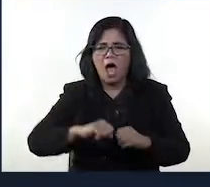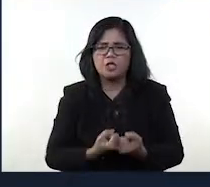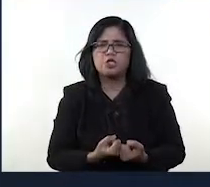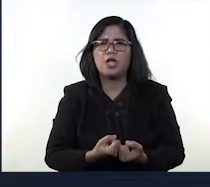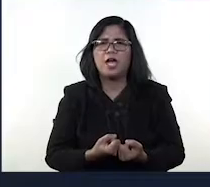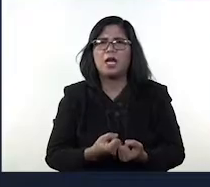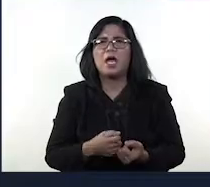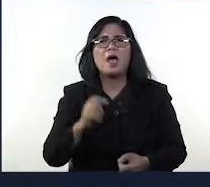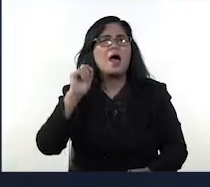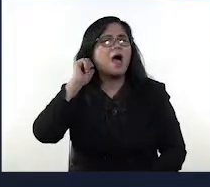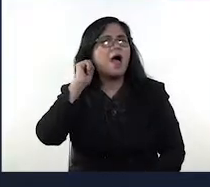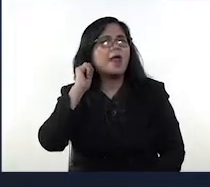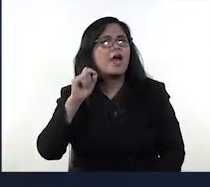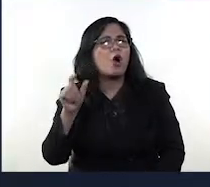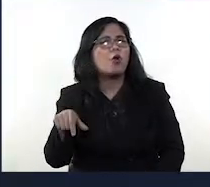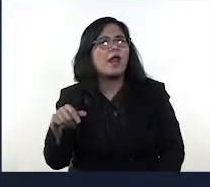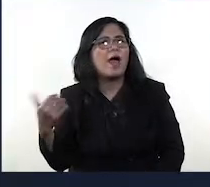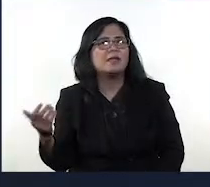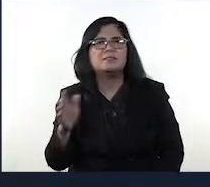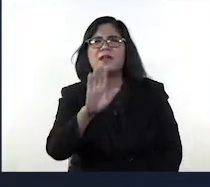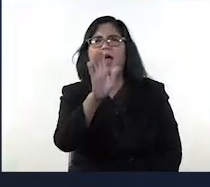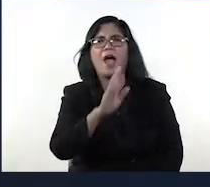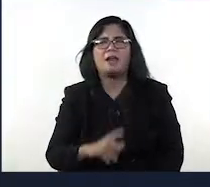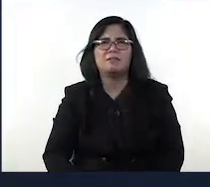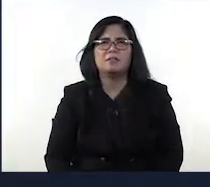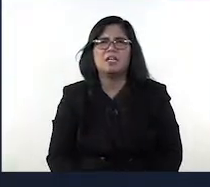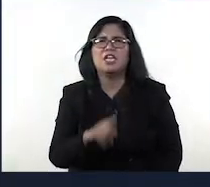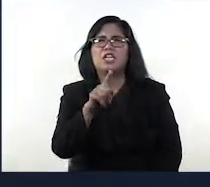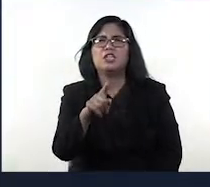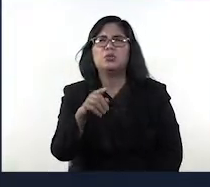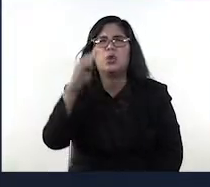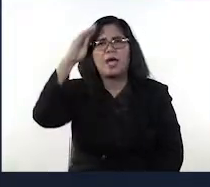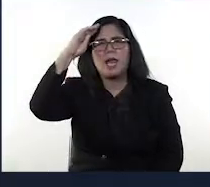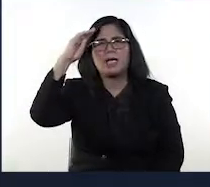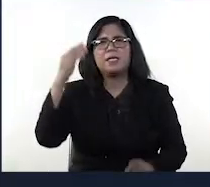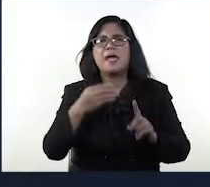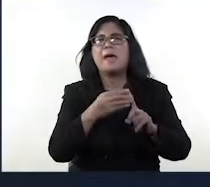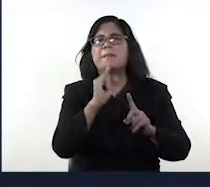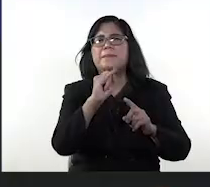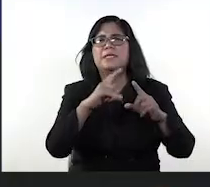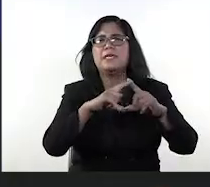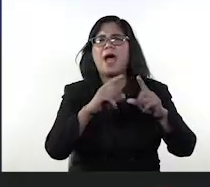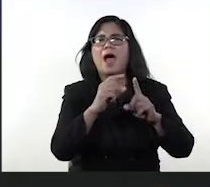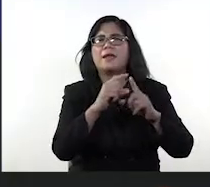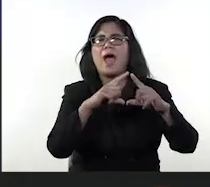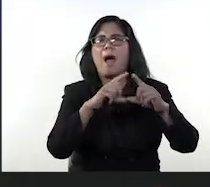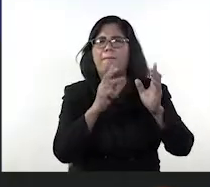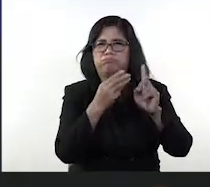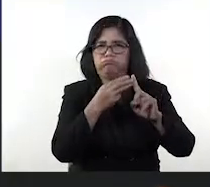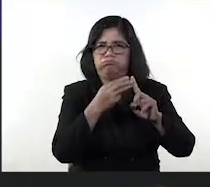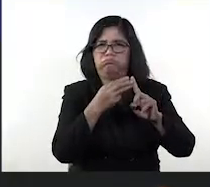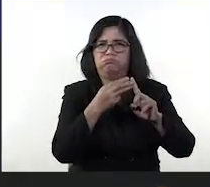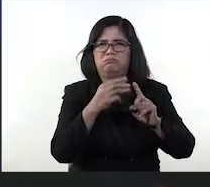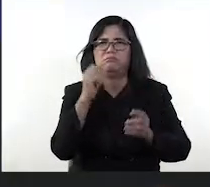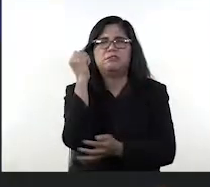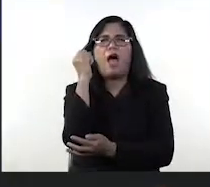nama laki-laki yang pacaran melakukan hubungan seks saya bernama kau biadab Hai asal menatap saya dengan amarah dan berkata